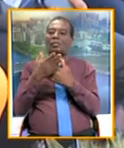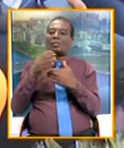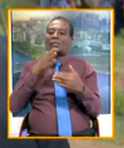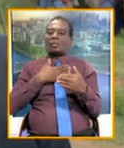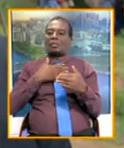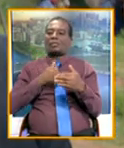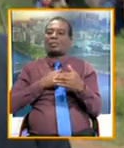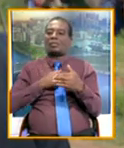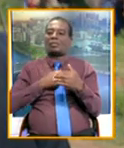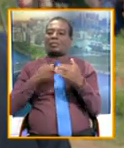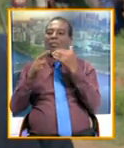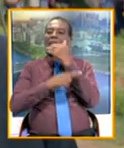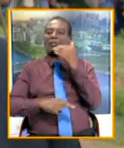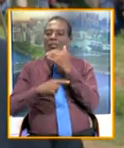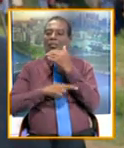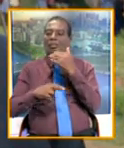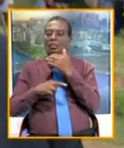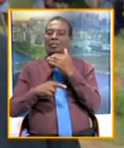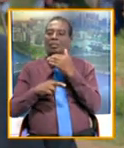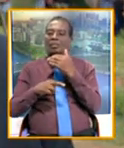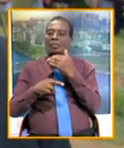région qui est la Niébi Tiassa,